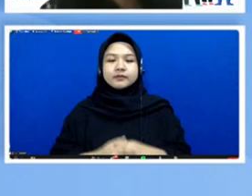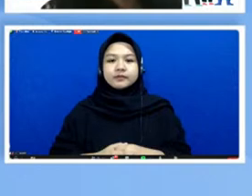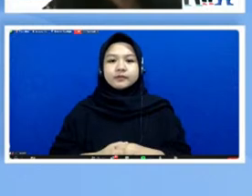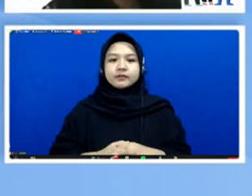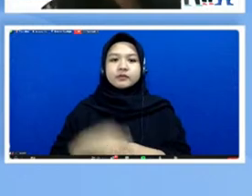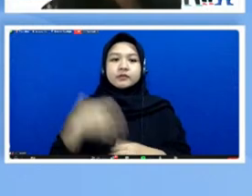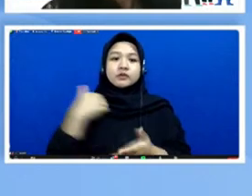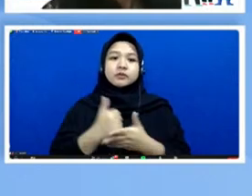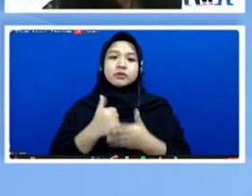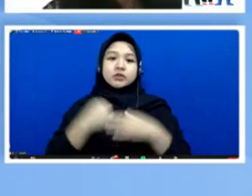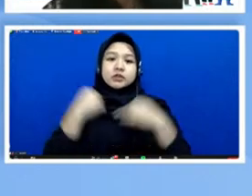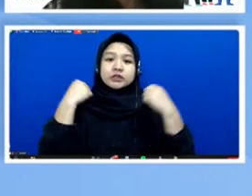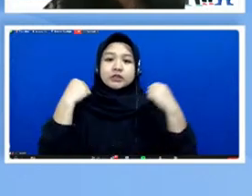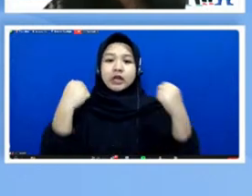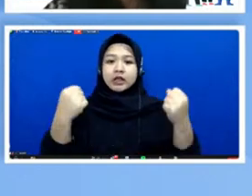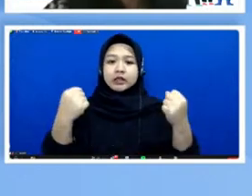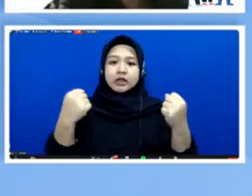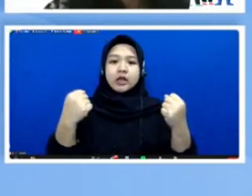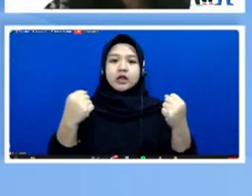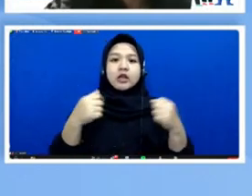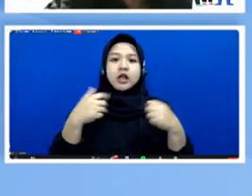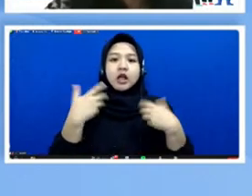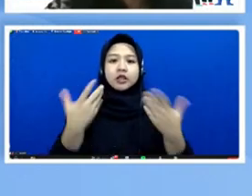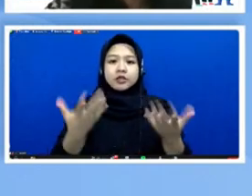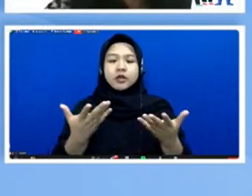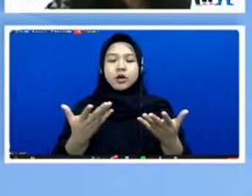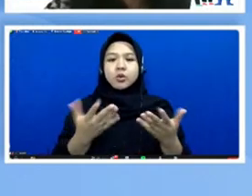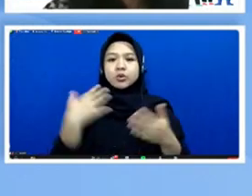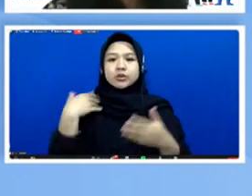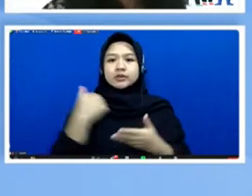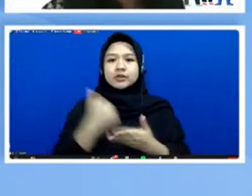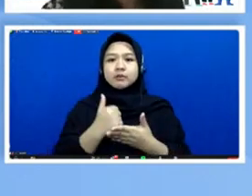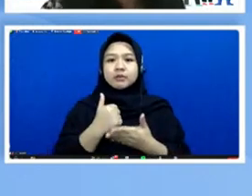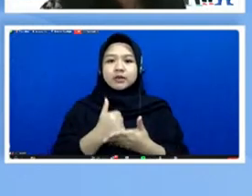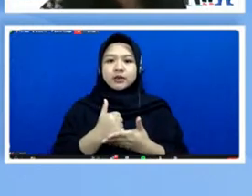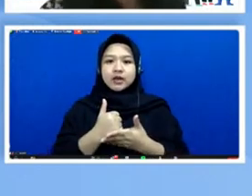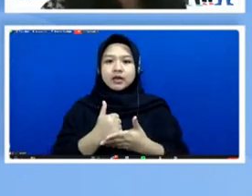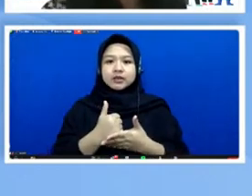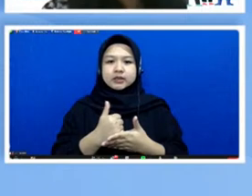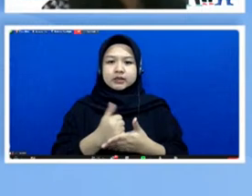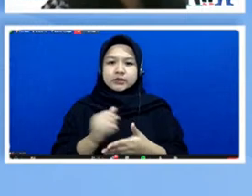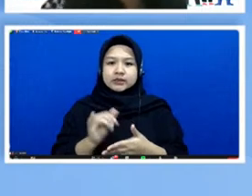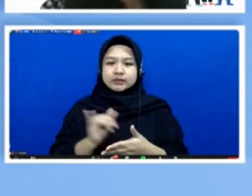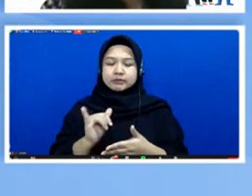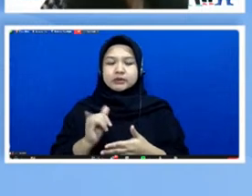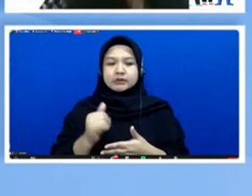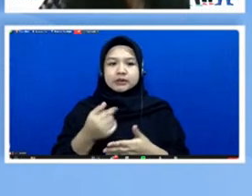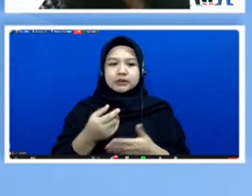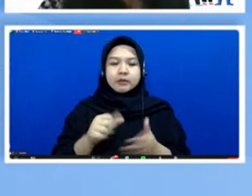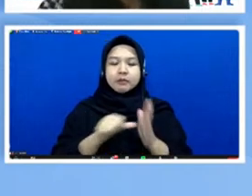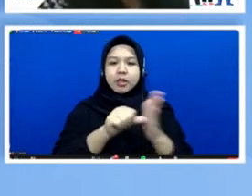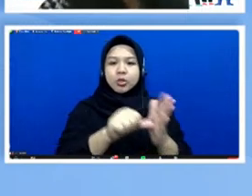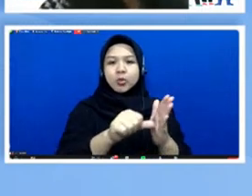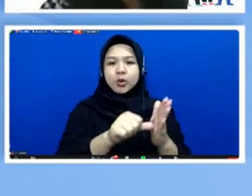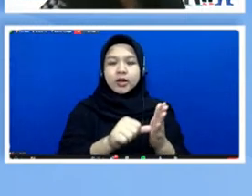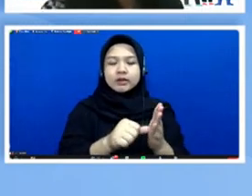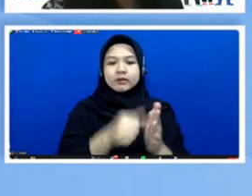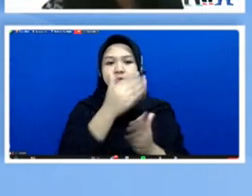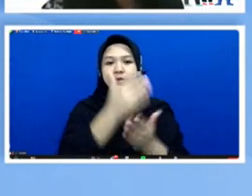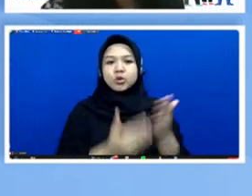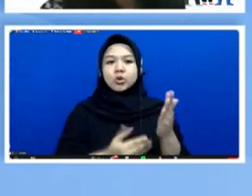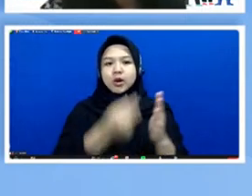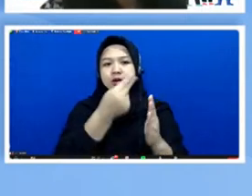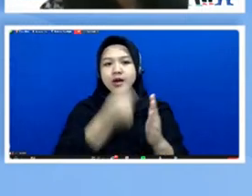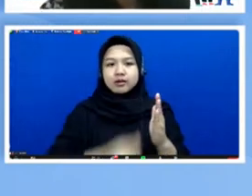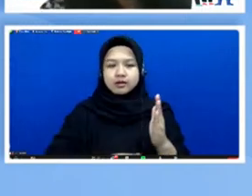jaminan kesehatan maupun jaminan berupa insentif gitu. Nah, yang mau saya tekankan di